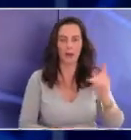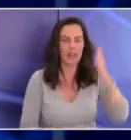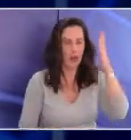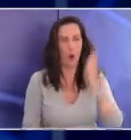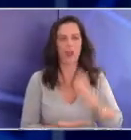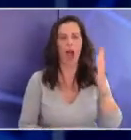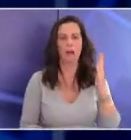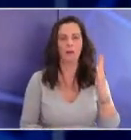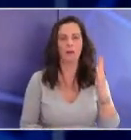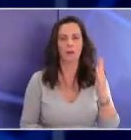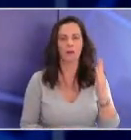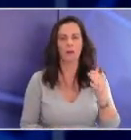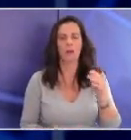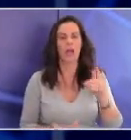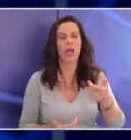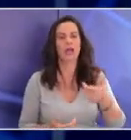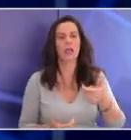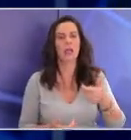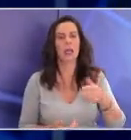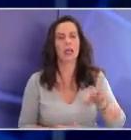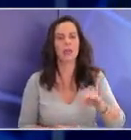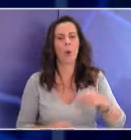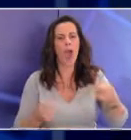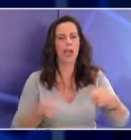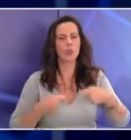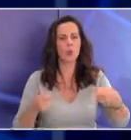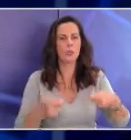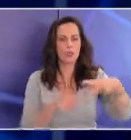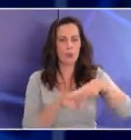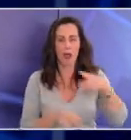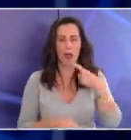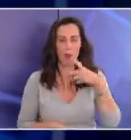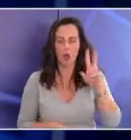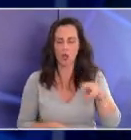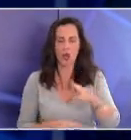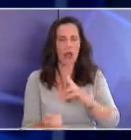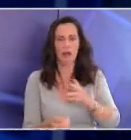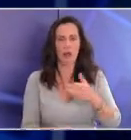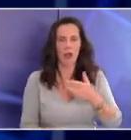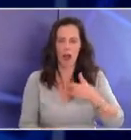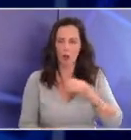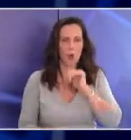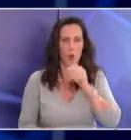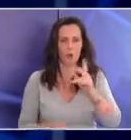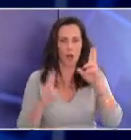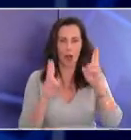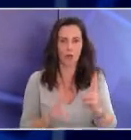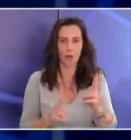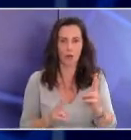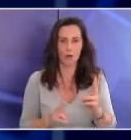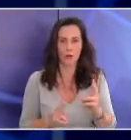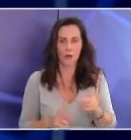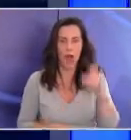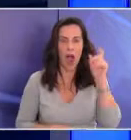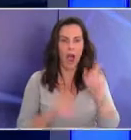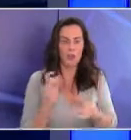למעשה את ענף הימורי הסוסים בישראל, כי הם באו בטענות, והמדינה אמרה, יש כאן התמכרות, אנחנו מובילים להתמכרות. אותם אנשים לא יפסיקו